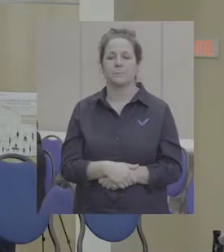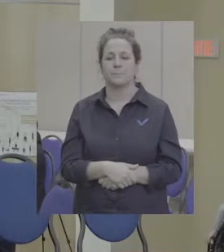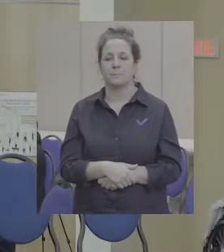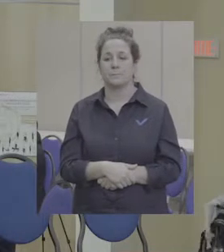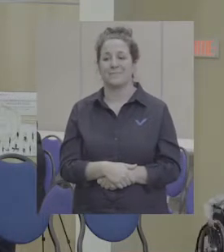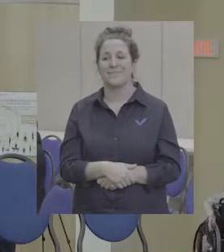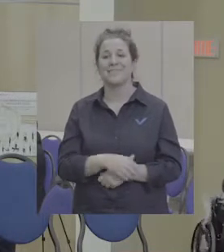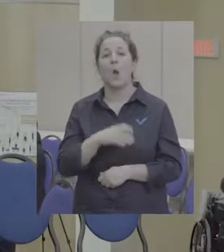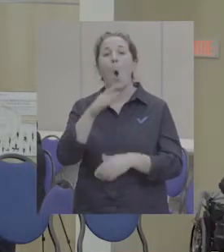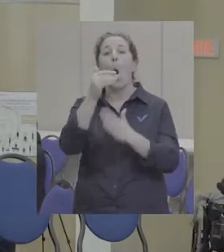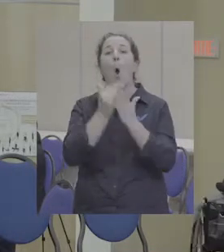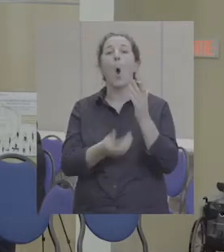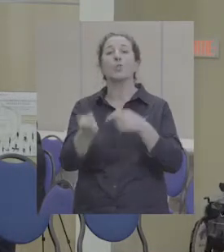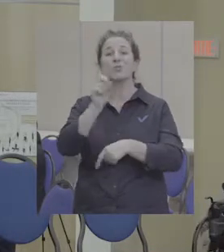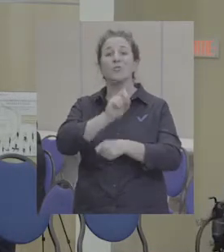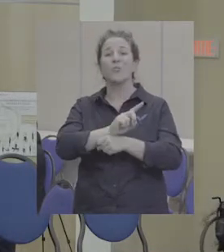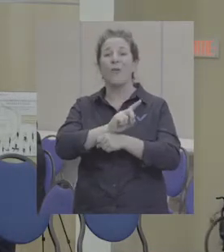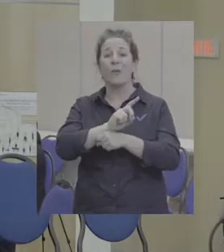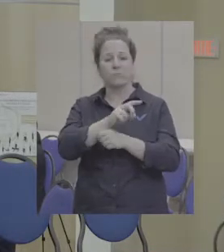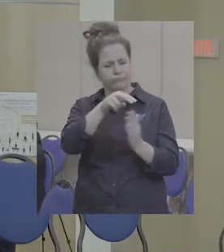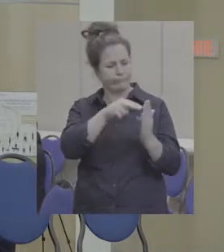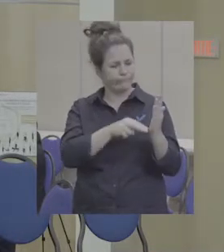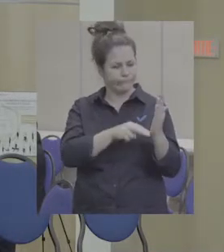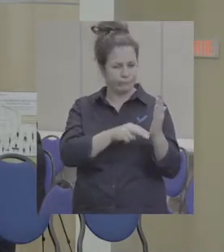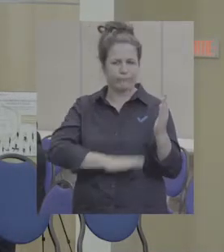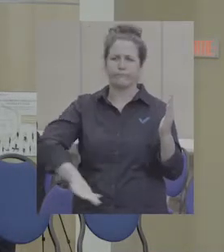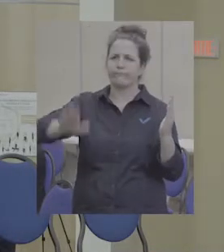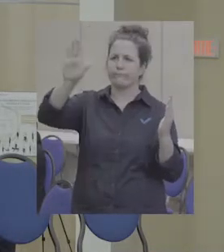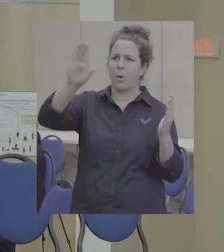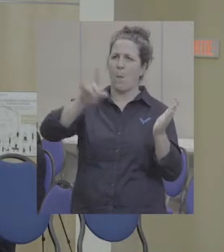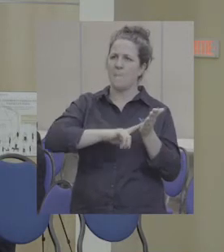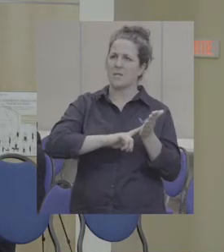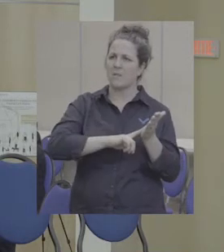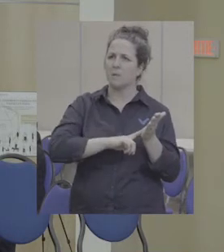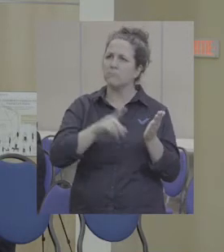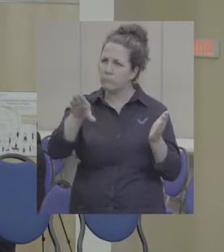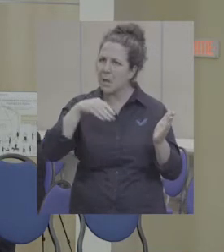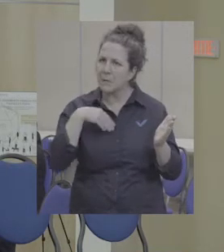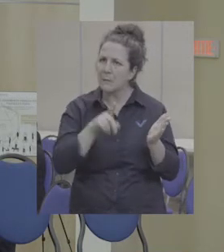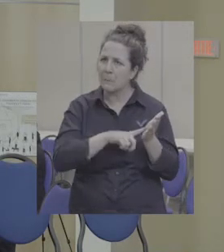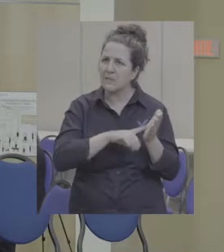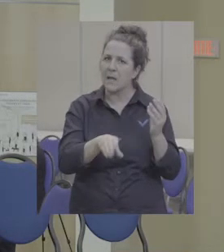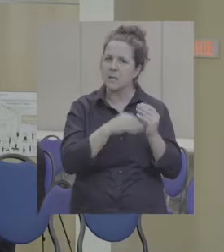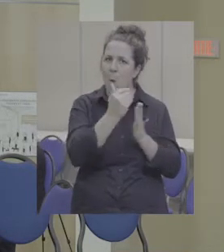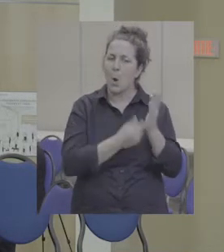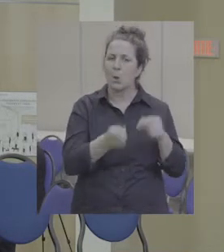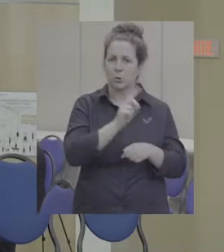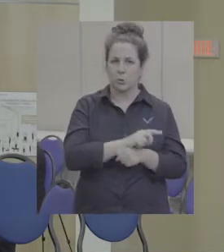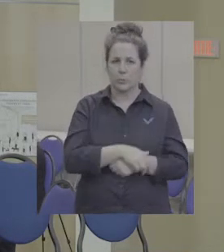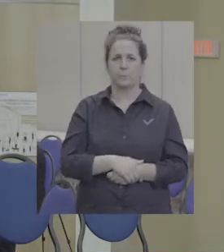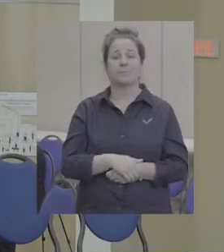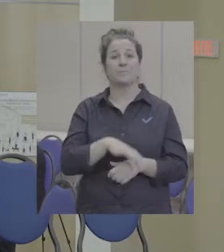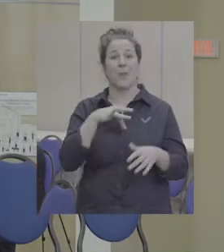Quand on lit l'ordre du jour, je lève ma main, je demande une modification, j'obtiens la modification.